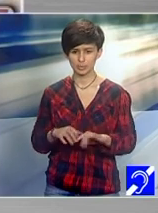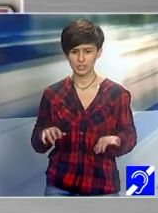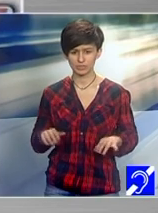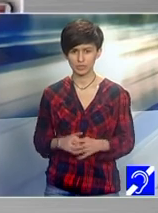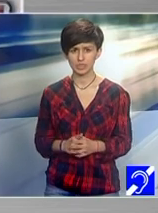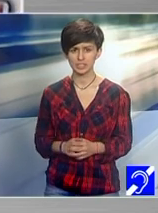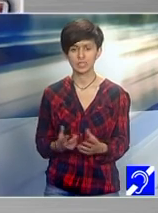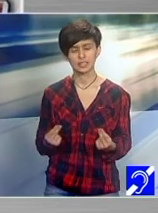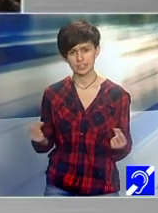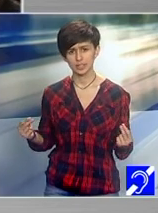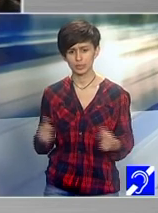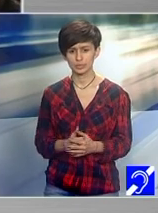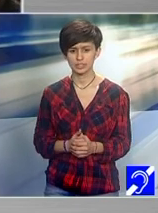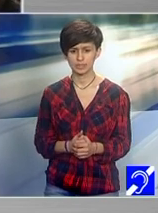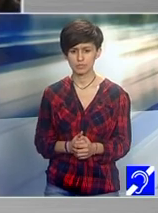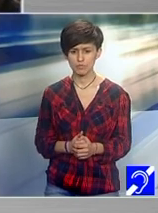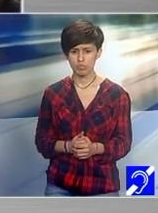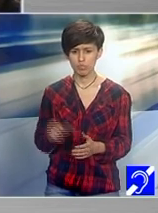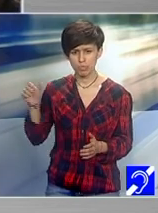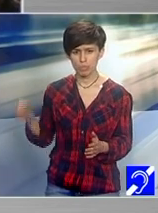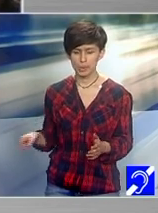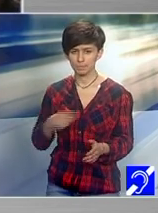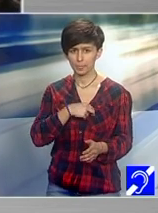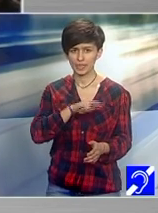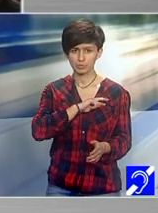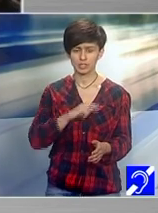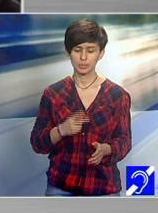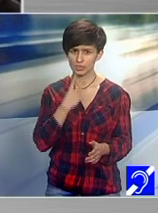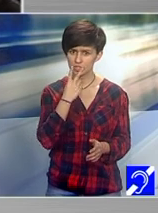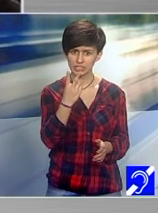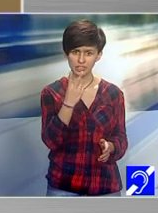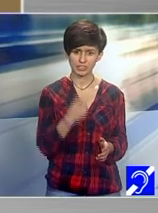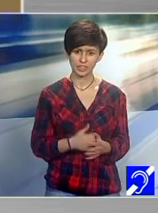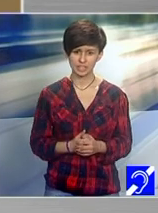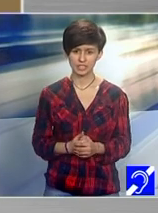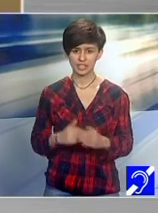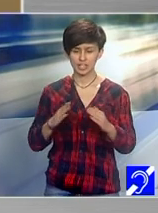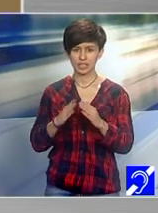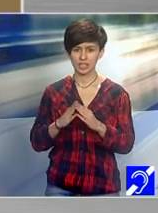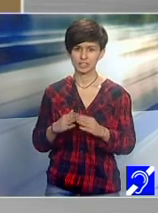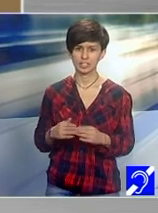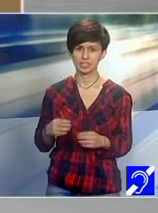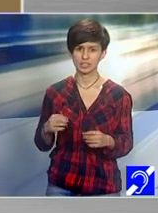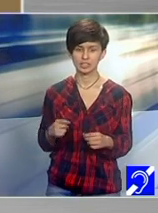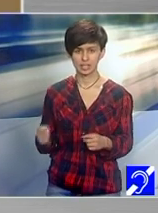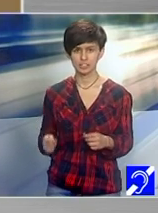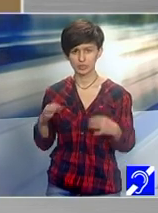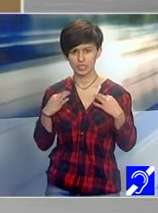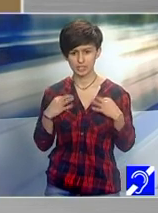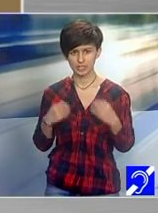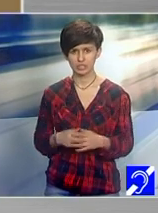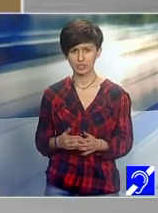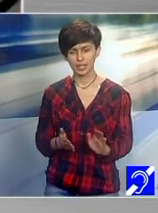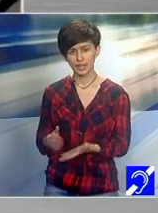înmulțit. Responsabilul se află în fața dumneavoastră. Casa Națională de Asigurări de Sănătate, care a pornit acest văluc,